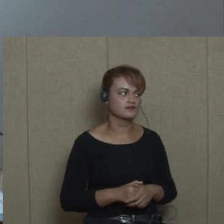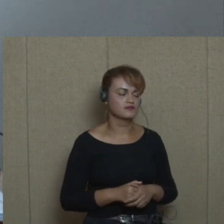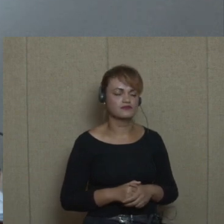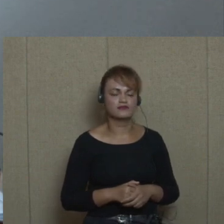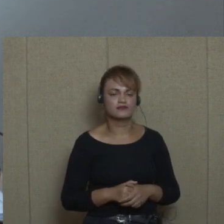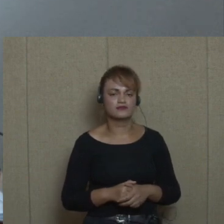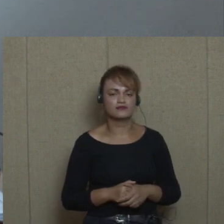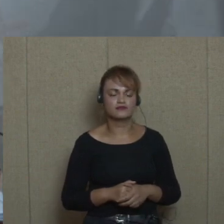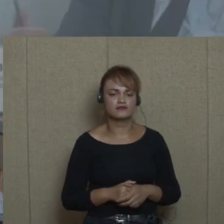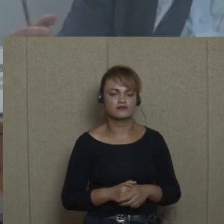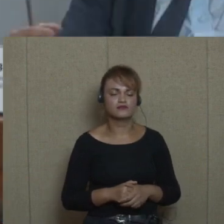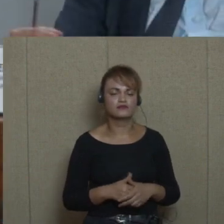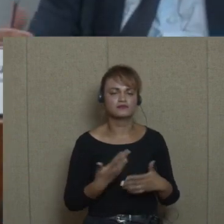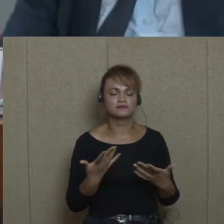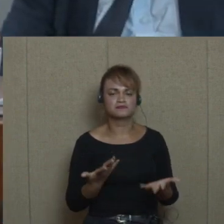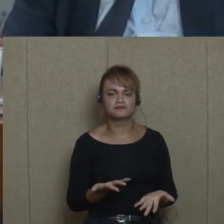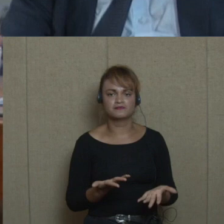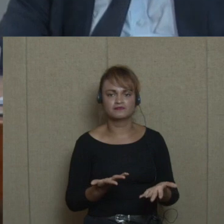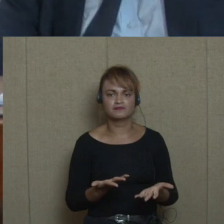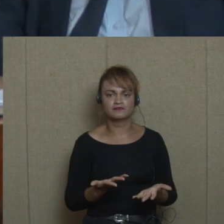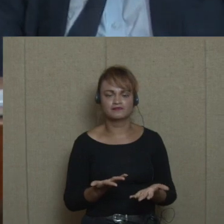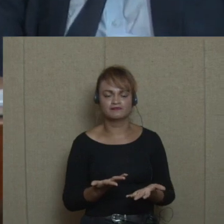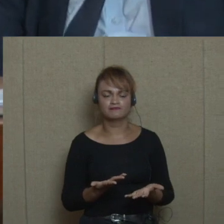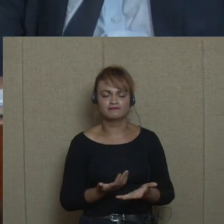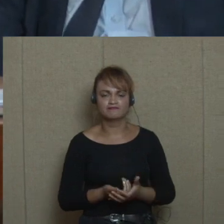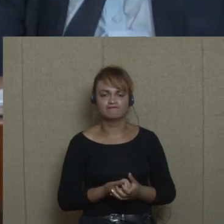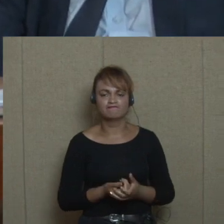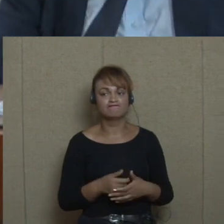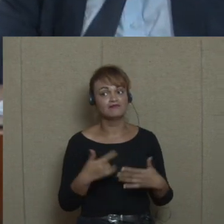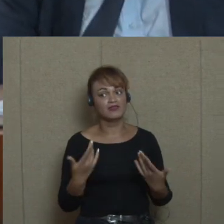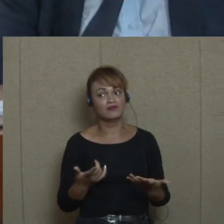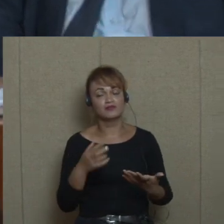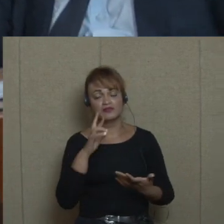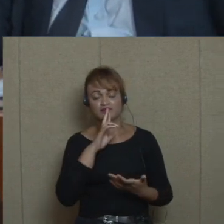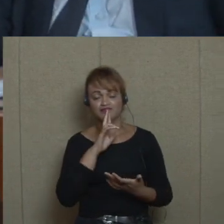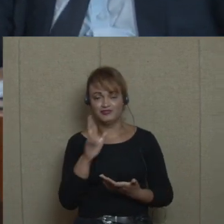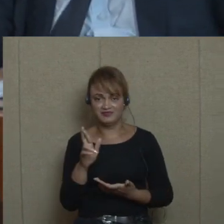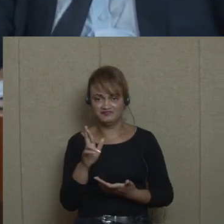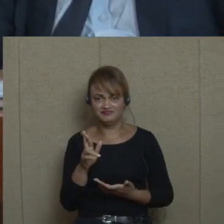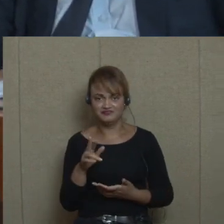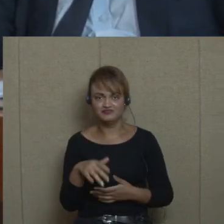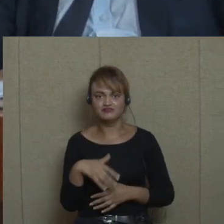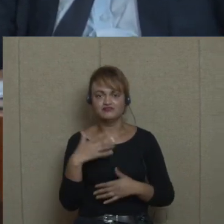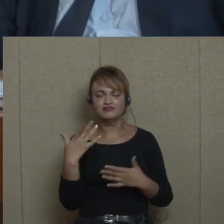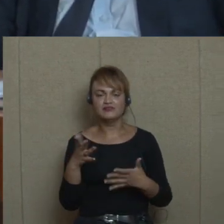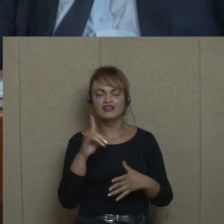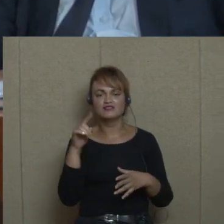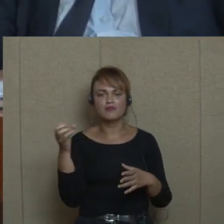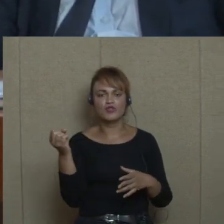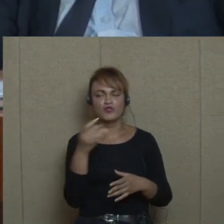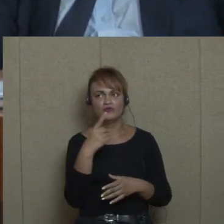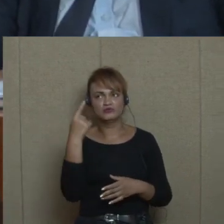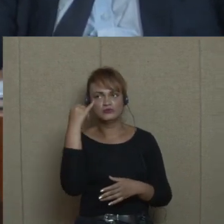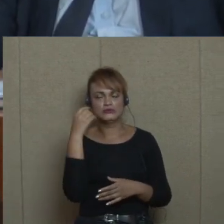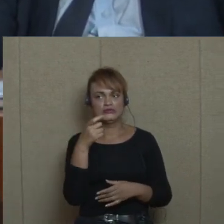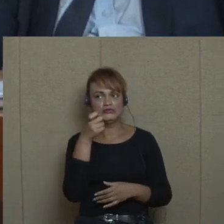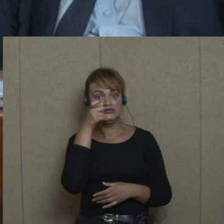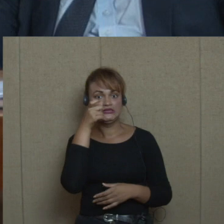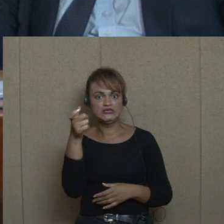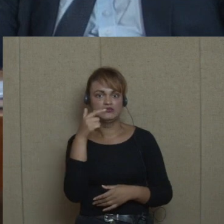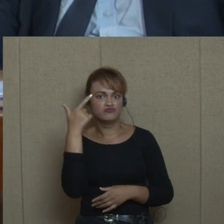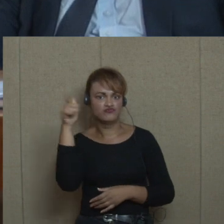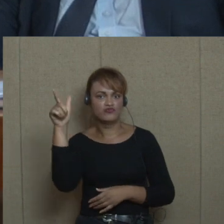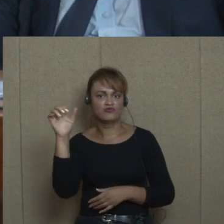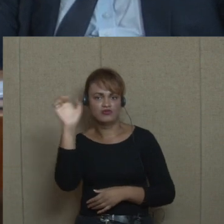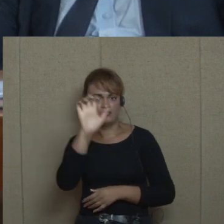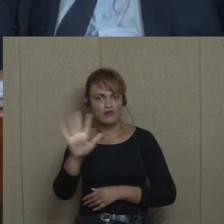ambition Então, for Europe, I would say eu renewed diria que essa é uma ambition, and nova she has ambição mentioned para a sovereignty. Europa.